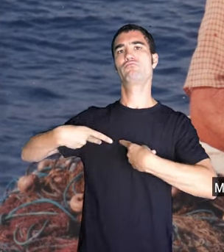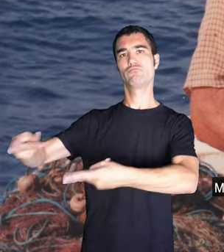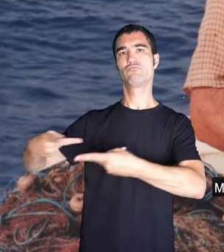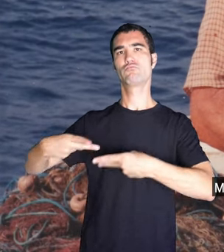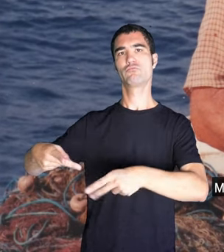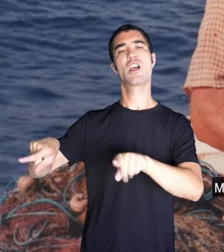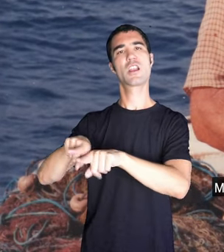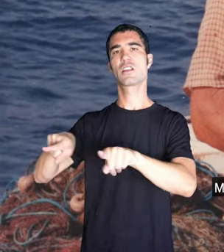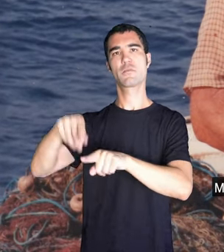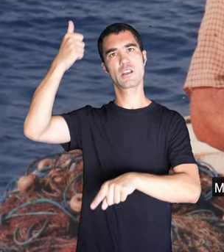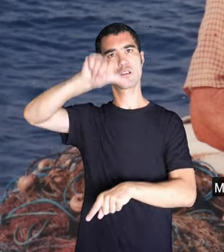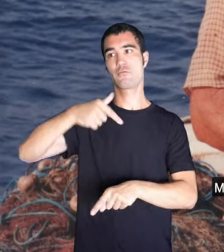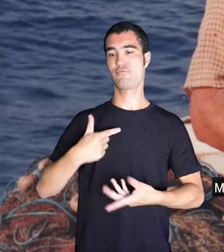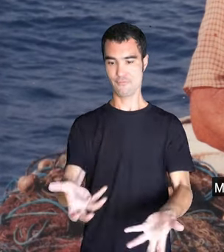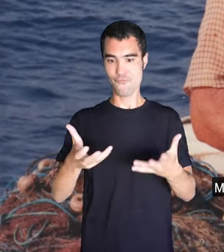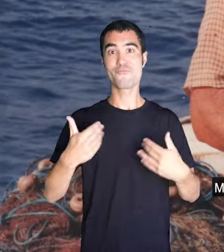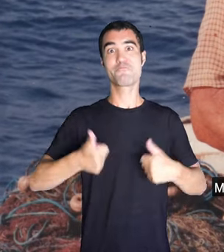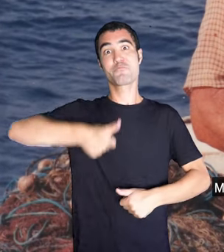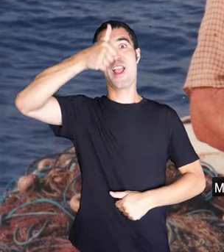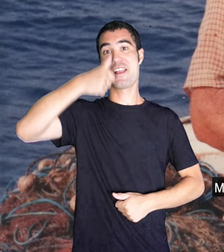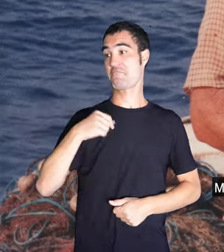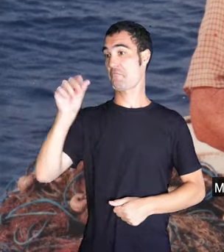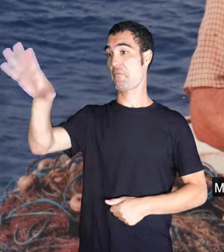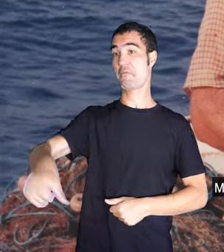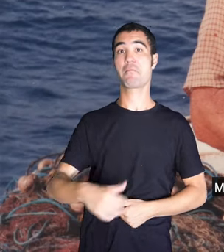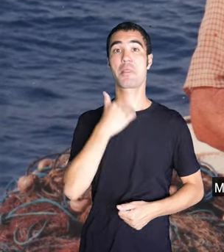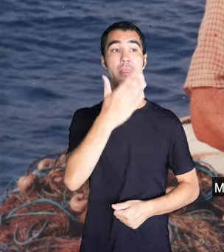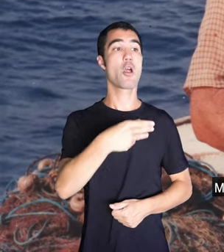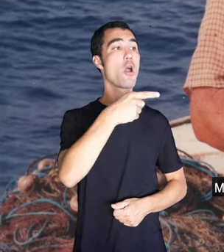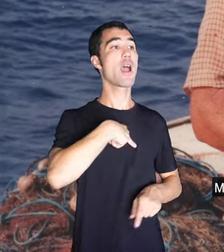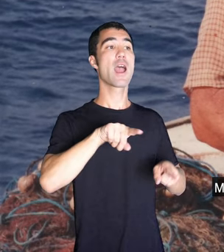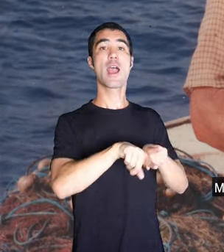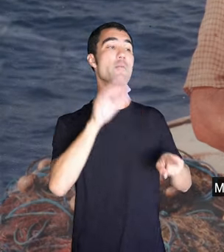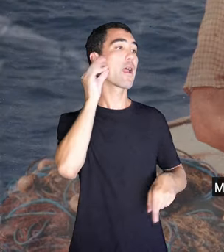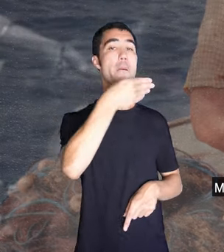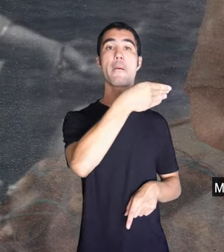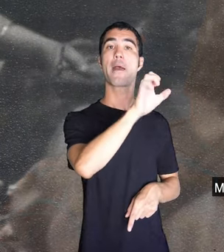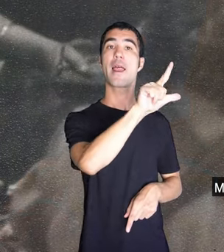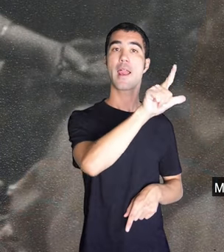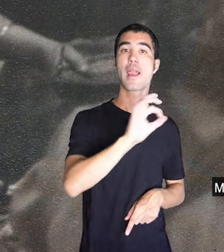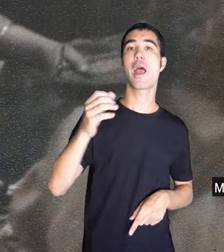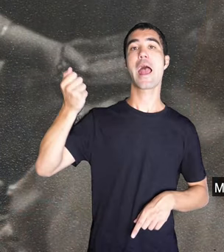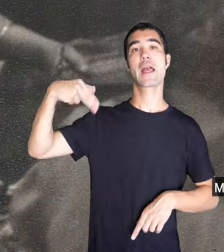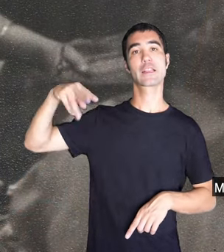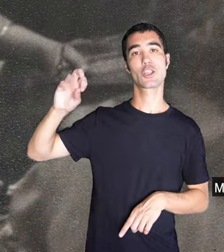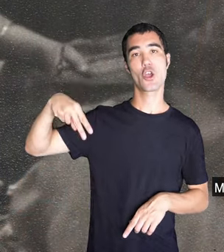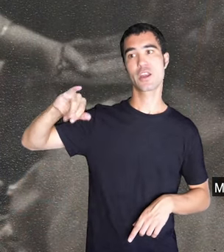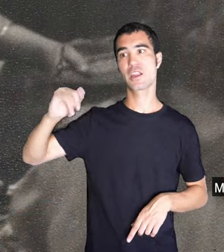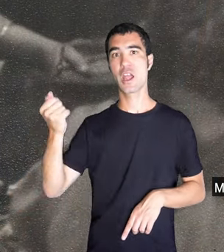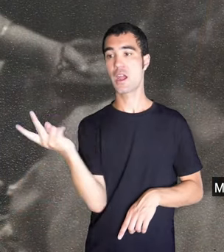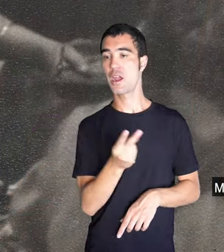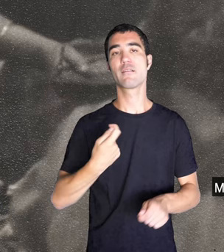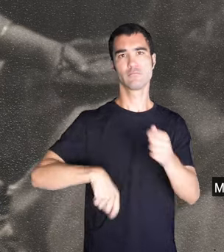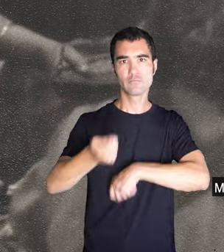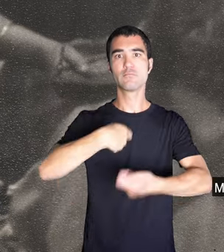ningú. Em dava més beneficis i jo el comprava. La meva germana Bel i això, l'Antònia, que venien